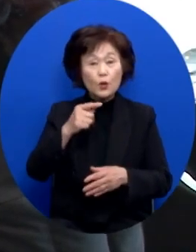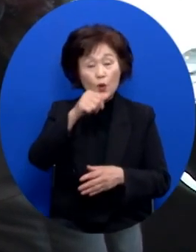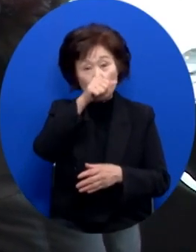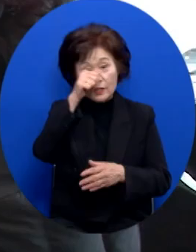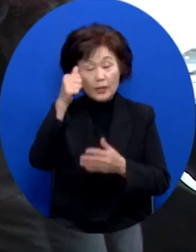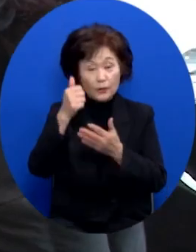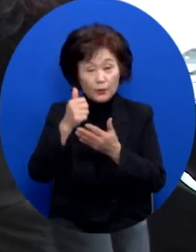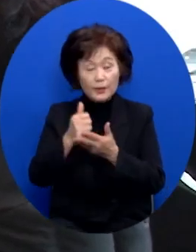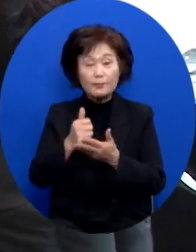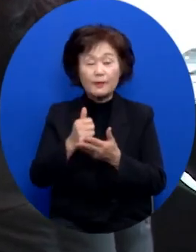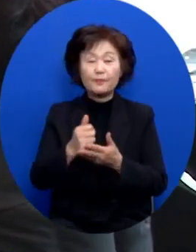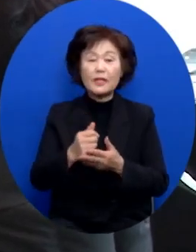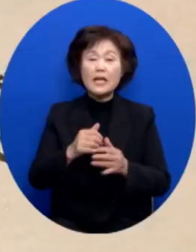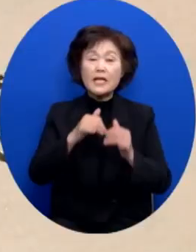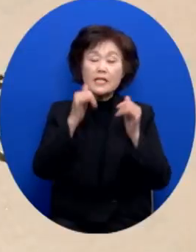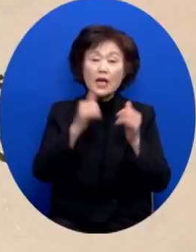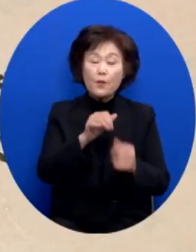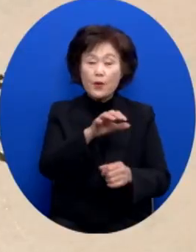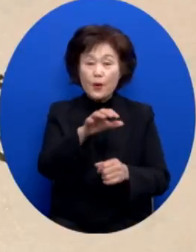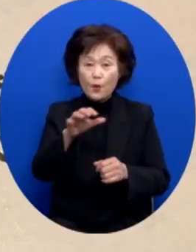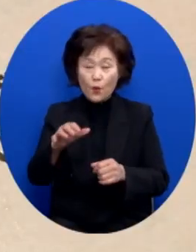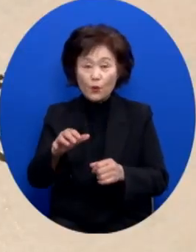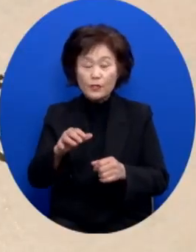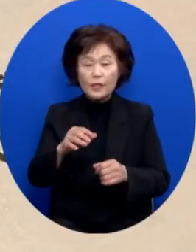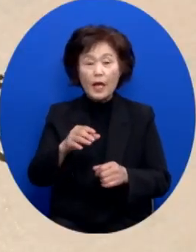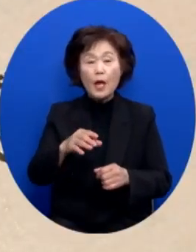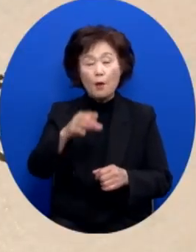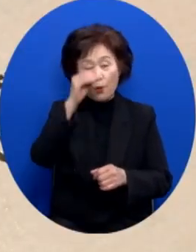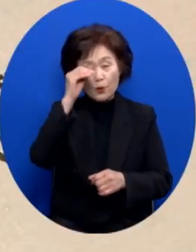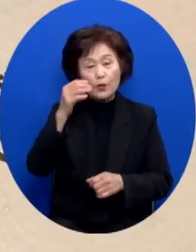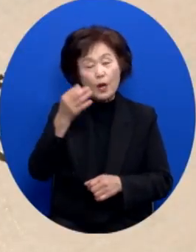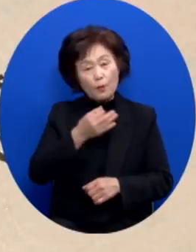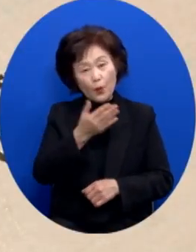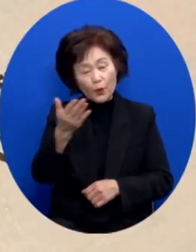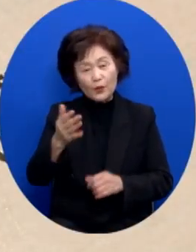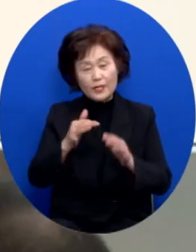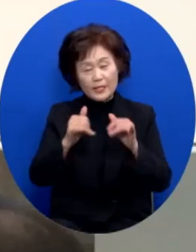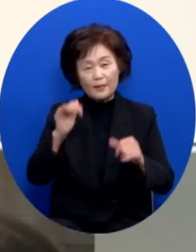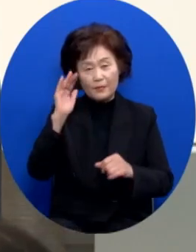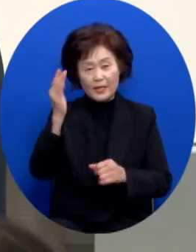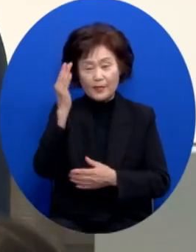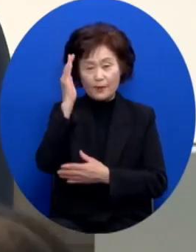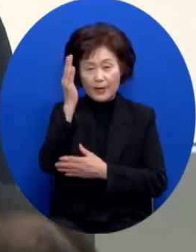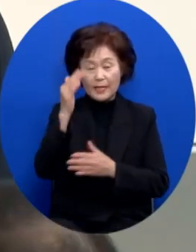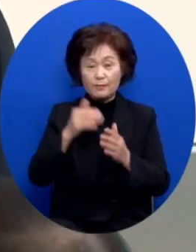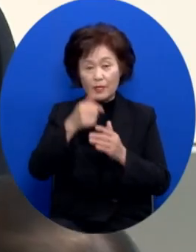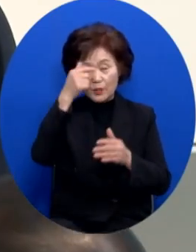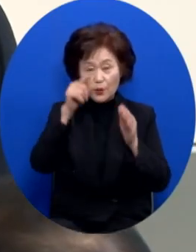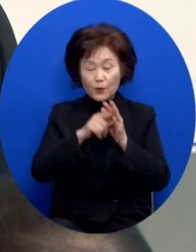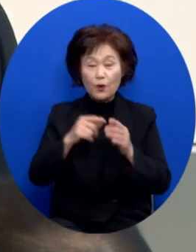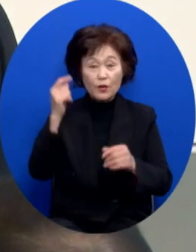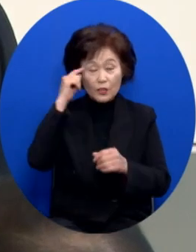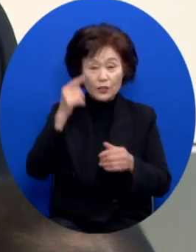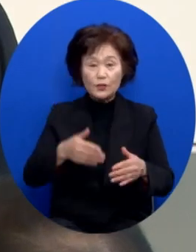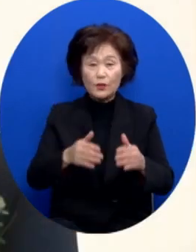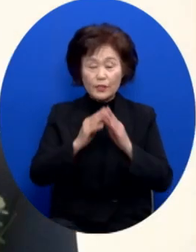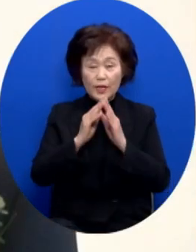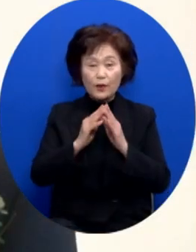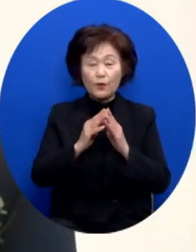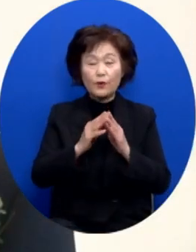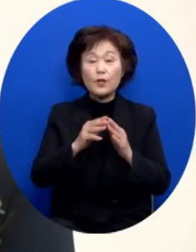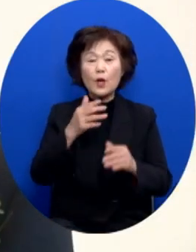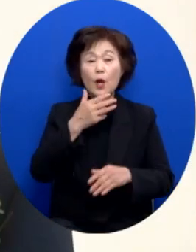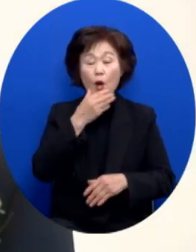새기고 사회복지 분야의 롤모델이 되도록 노력하겠다고 말했습니다. 기독교 정신으로 세워진 포항